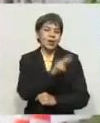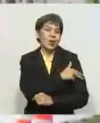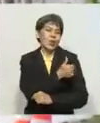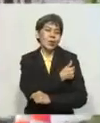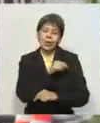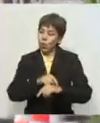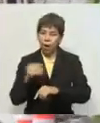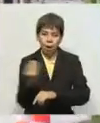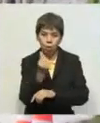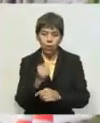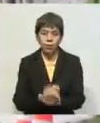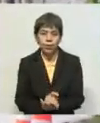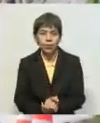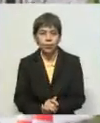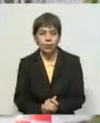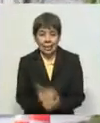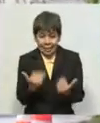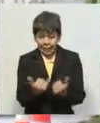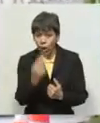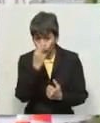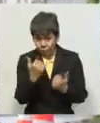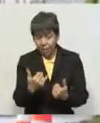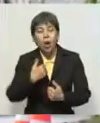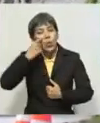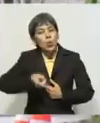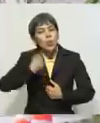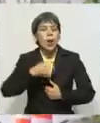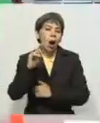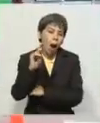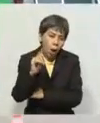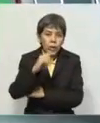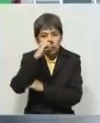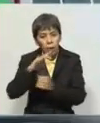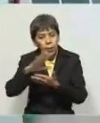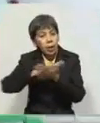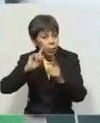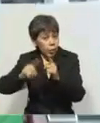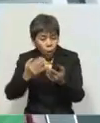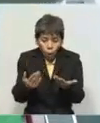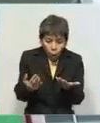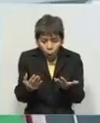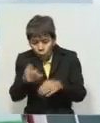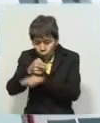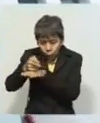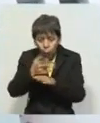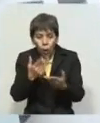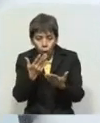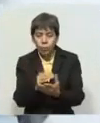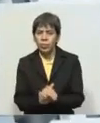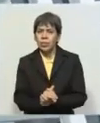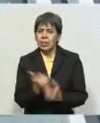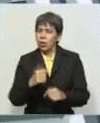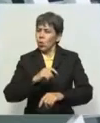พยาบาลให้ได้เร็วที่สุดครับบรรยากาศโดยรอบๆนะครับก็ยังคงมีสื่อมวลชนทั้งไทยและก็ต่างชาติมาเกาะติดสถานการณ์กันอยู่เป็นจำนวนม